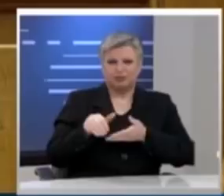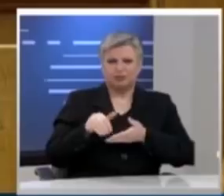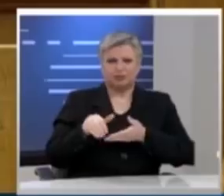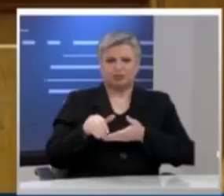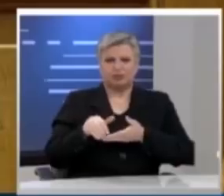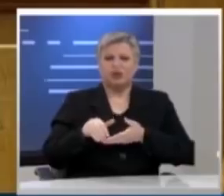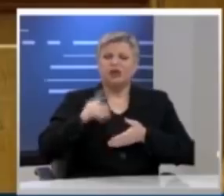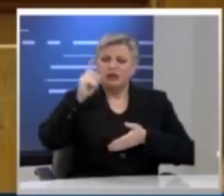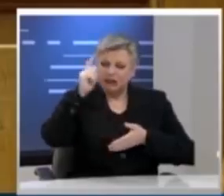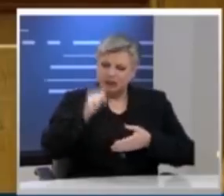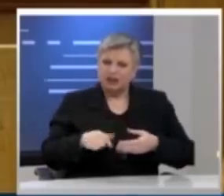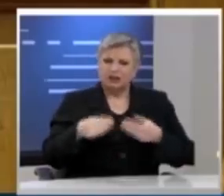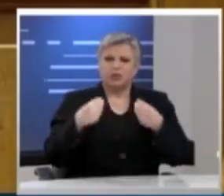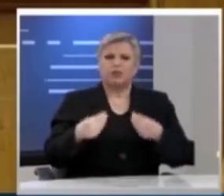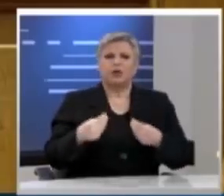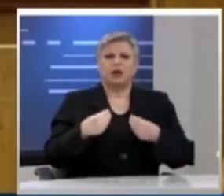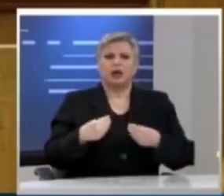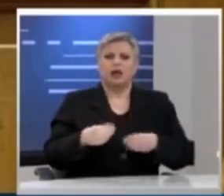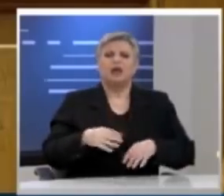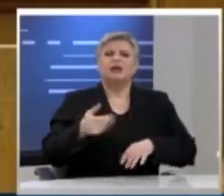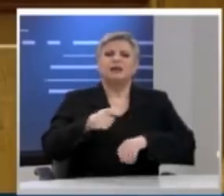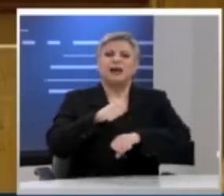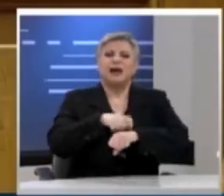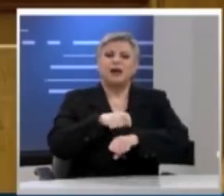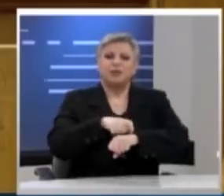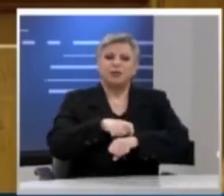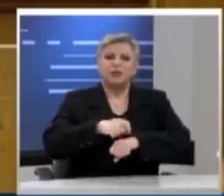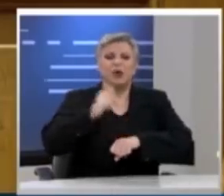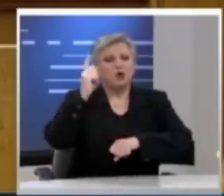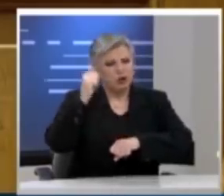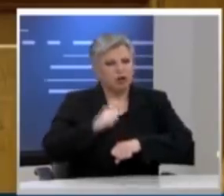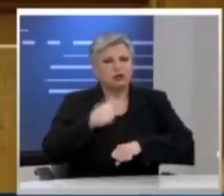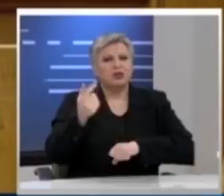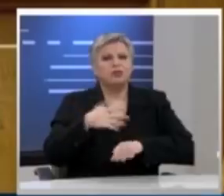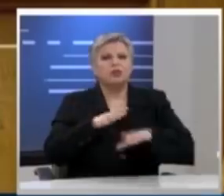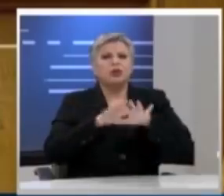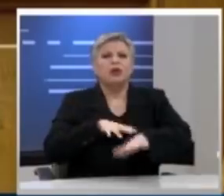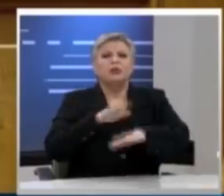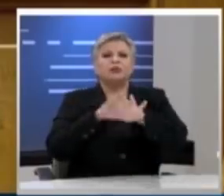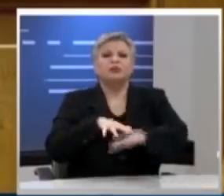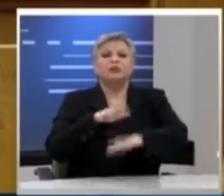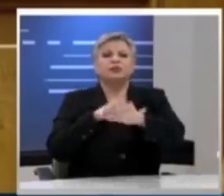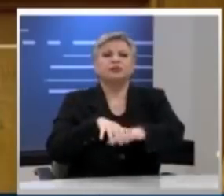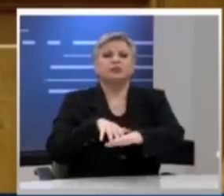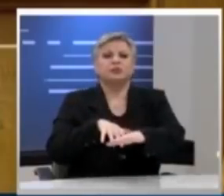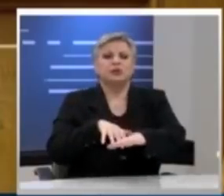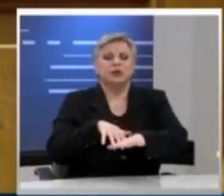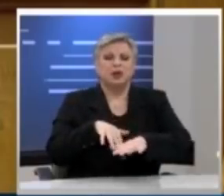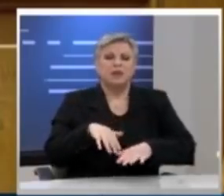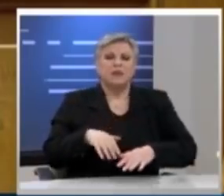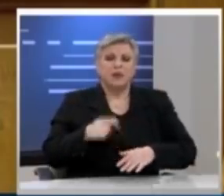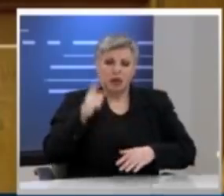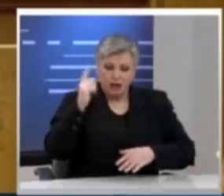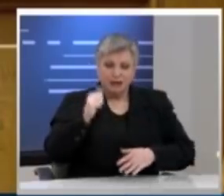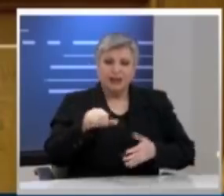νεολαία και θα την πάρετε και σήμερα αυτή την ώρα διαδηλώνουν στους δρόμους της αθήνας είναι